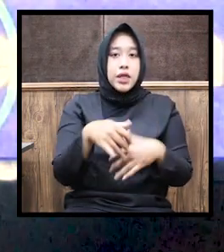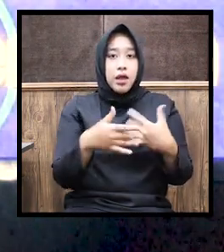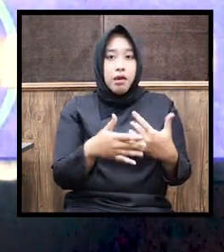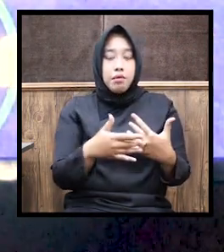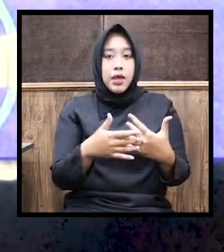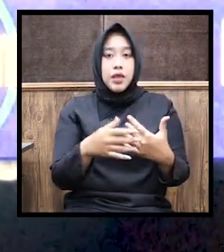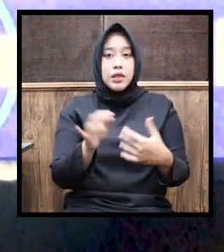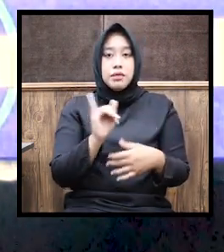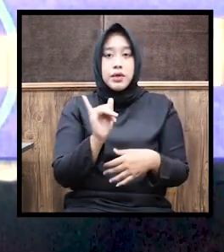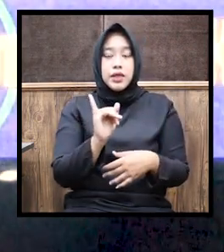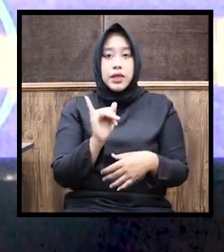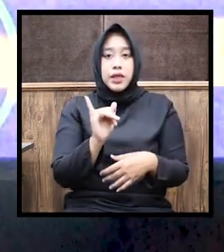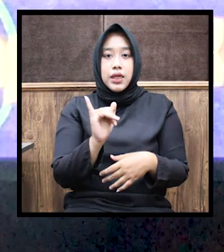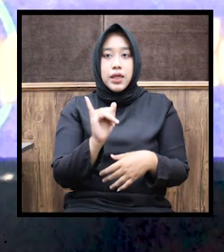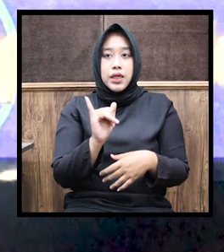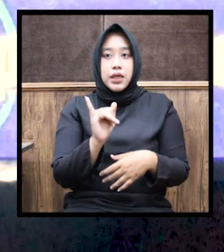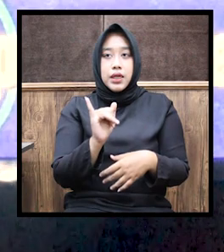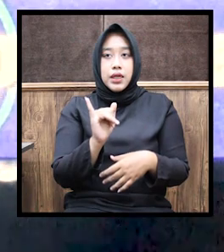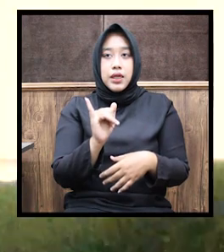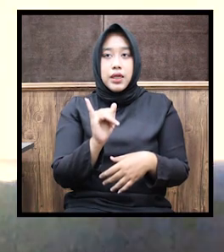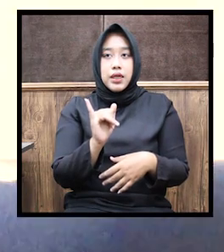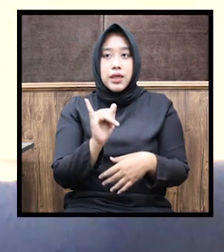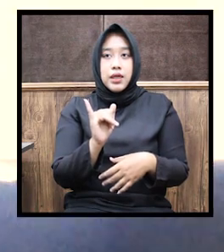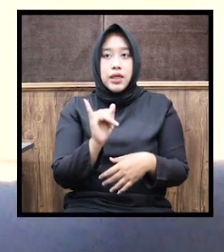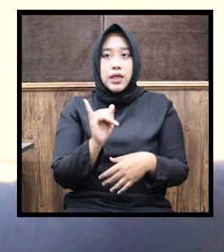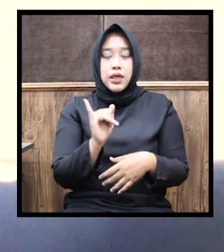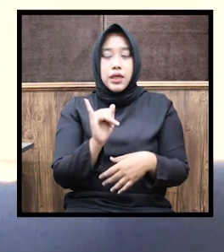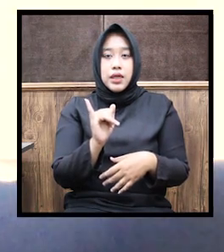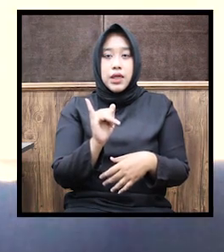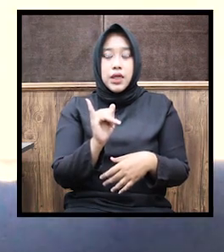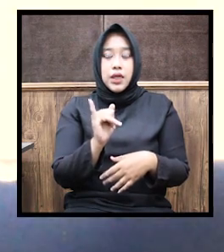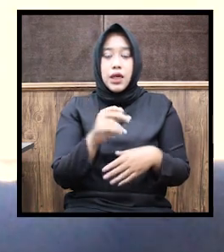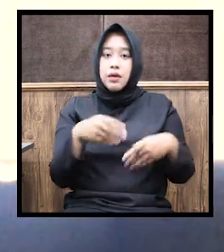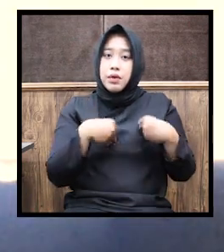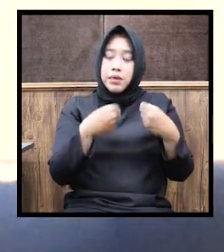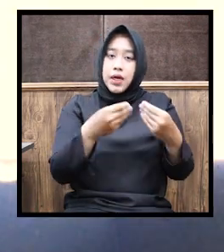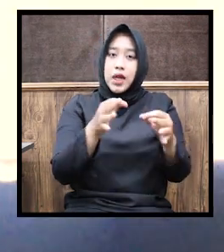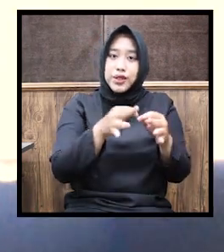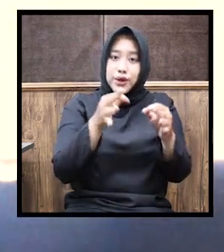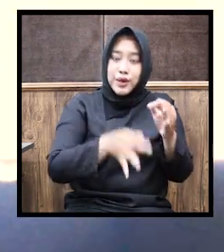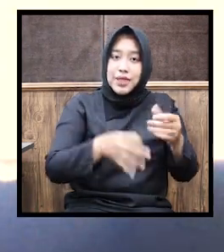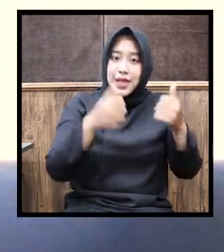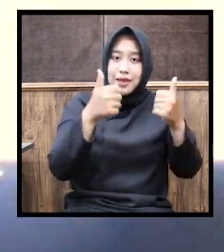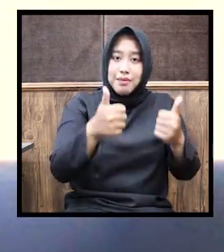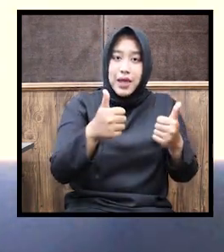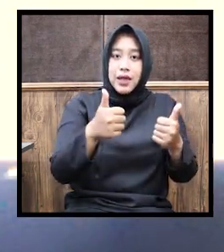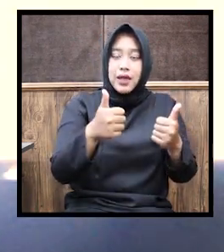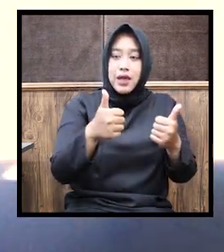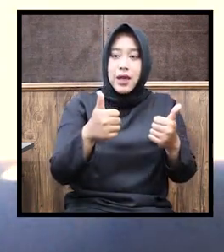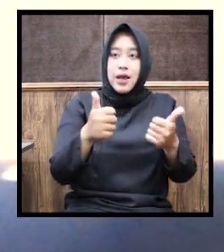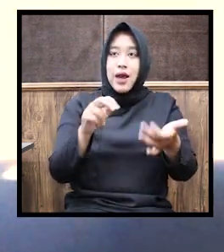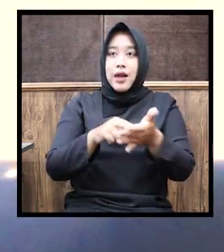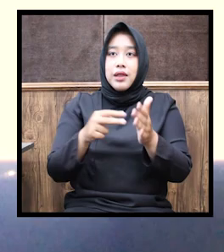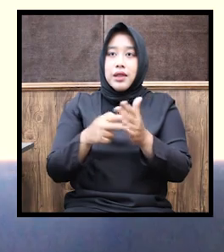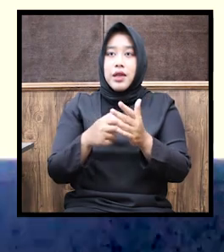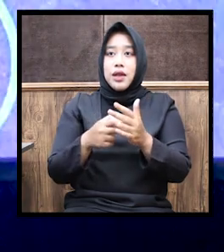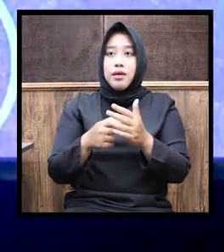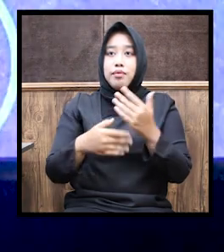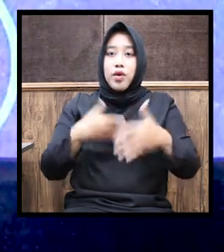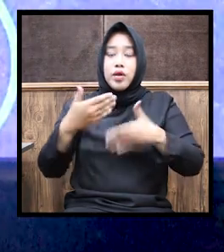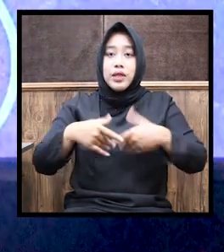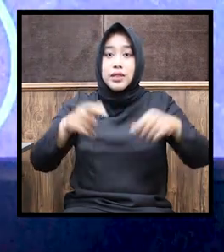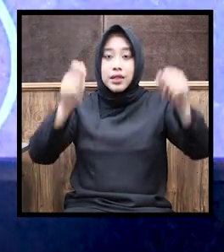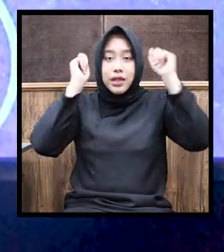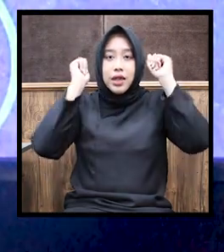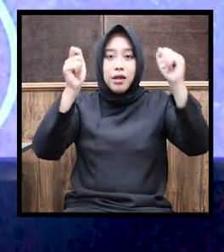solusi He yang saya pikir solusi yang paling baik ya ketika itu dilakukan upaya mengkampanyekan Gana